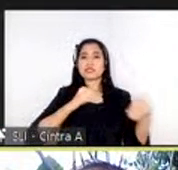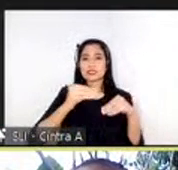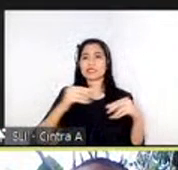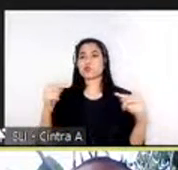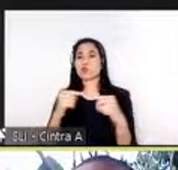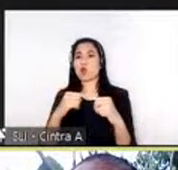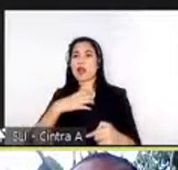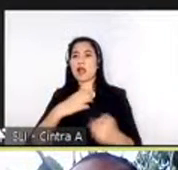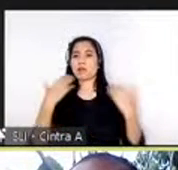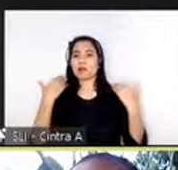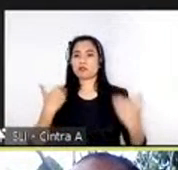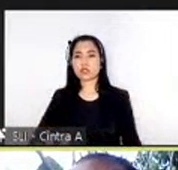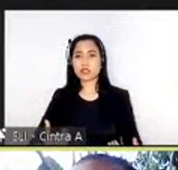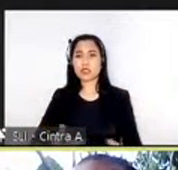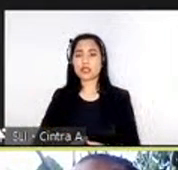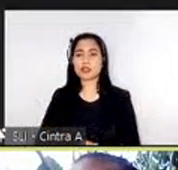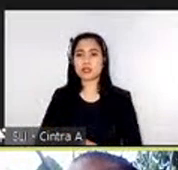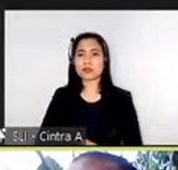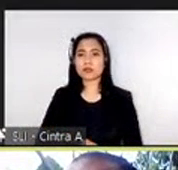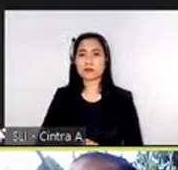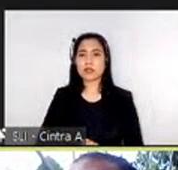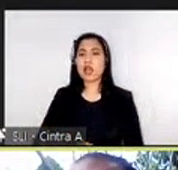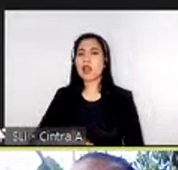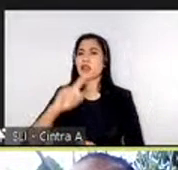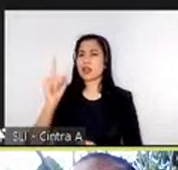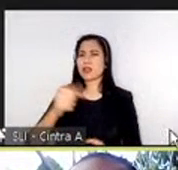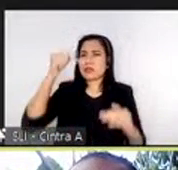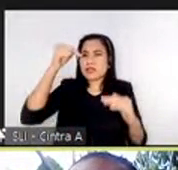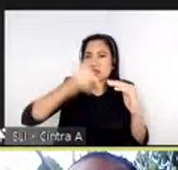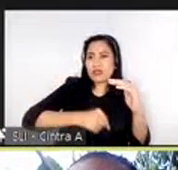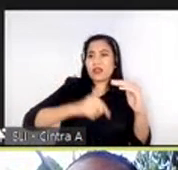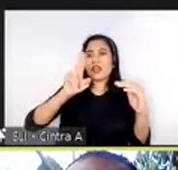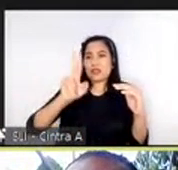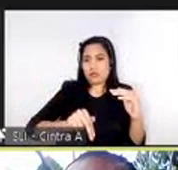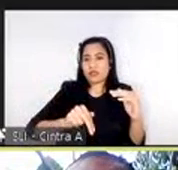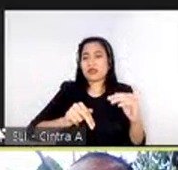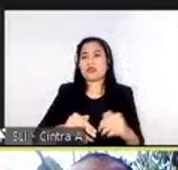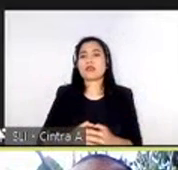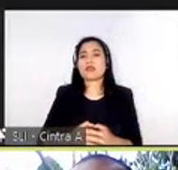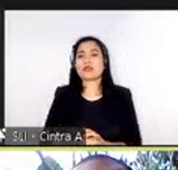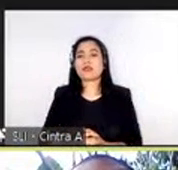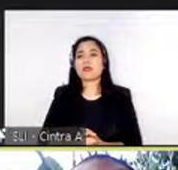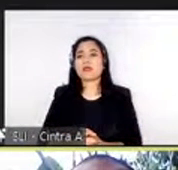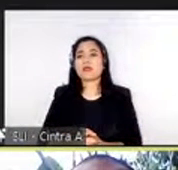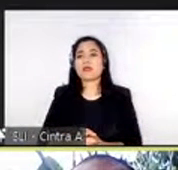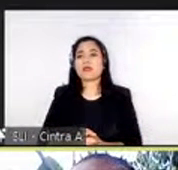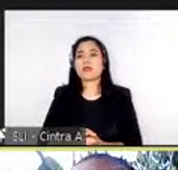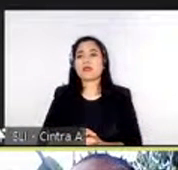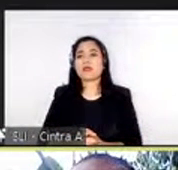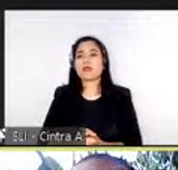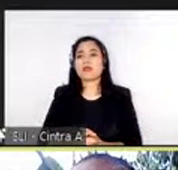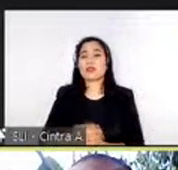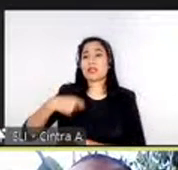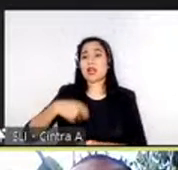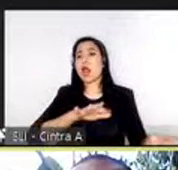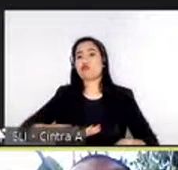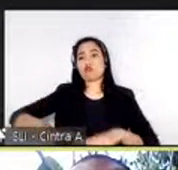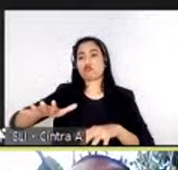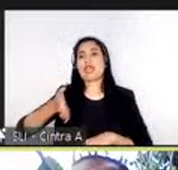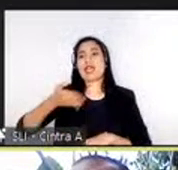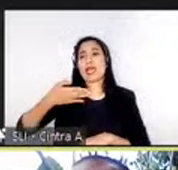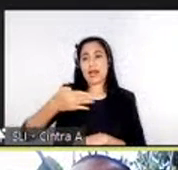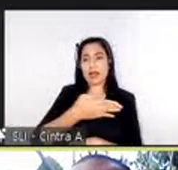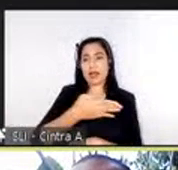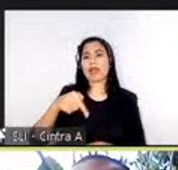manusia nah Lebih detail lagi lebih konkret lagi Eh Kementerian Kelautan dan Perikanan itu sudah